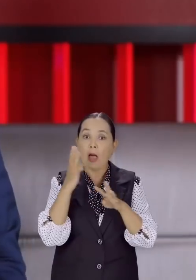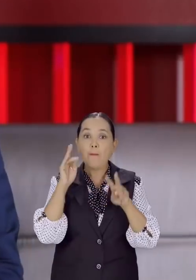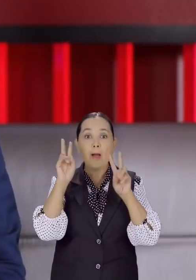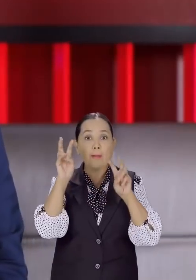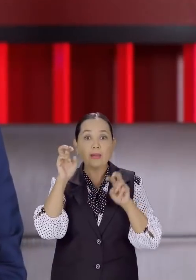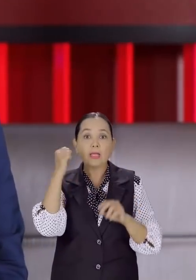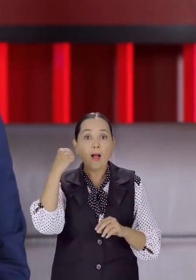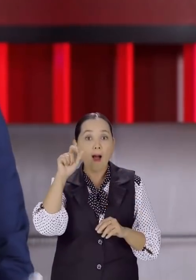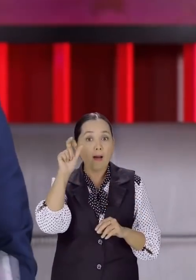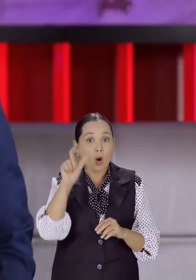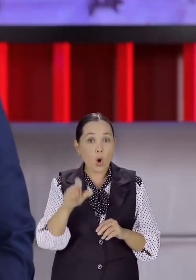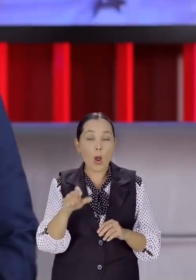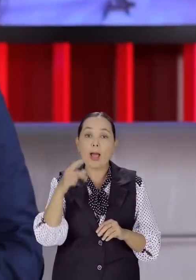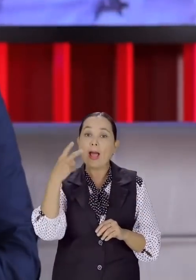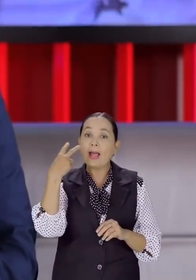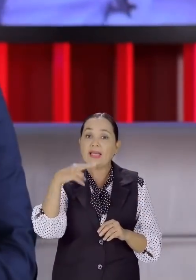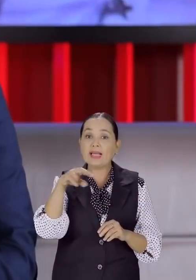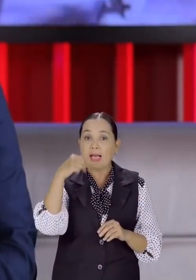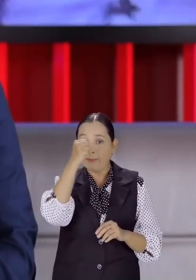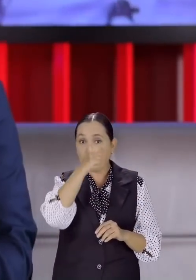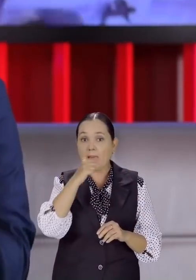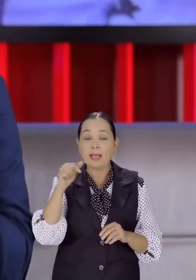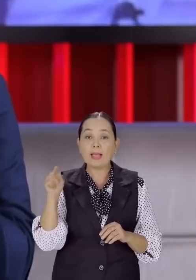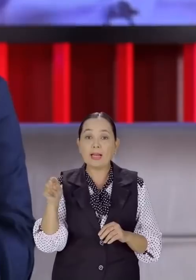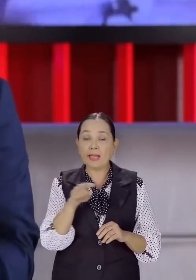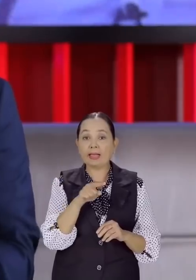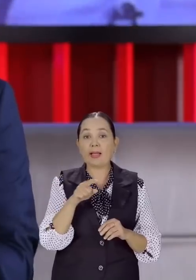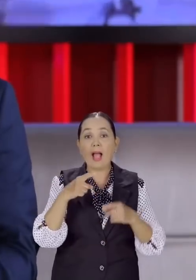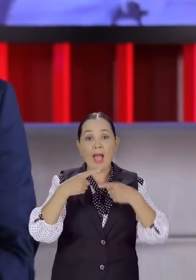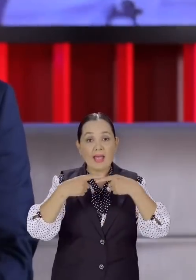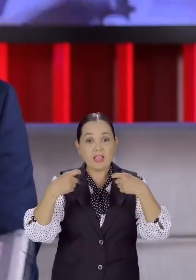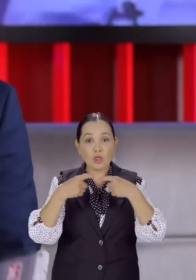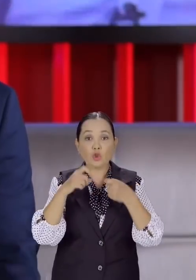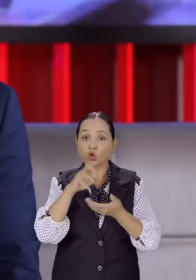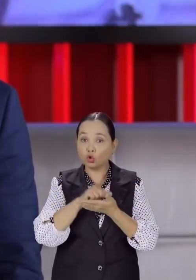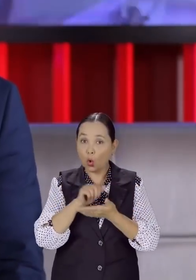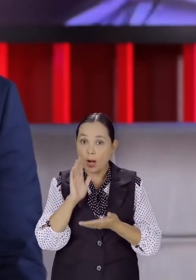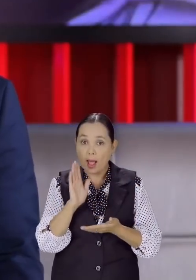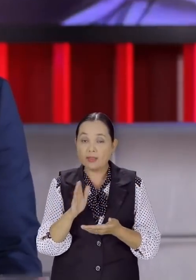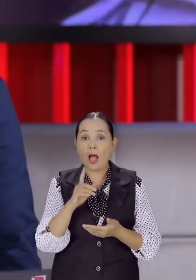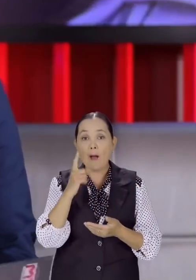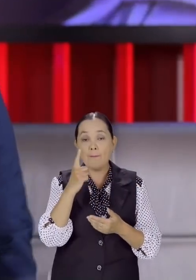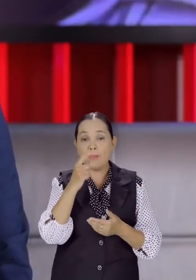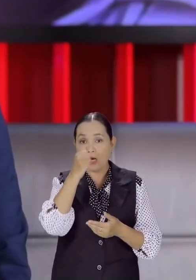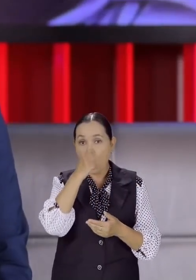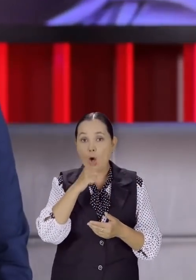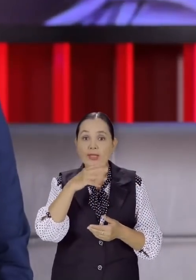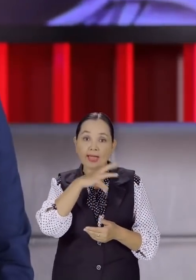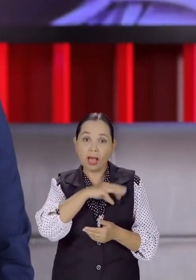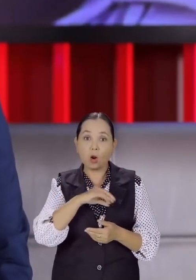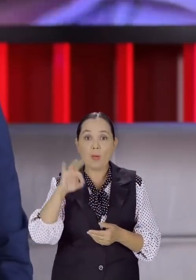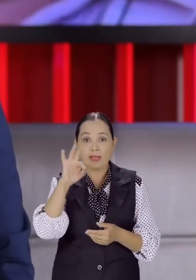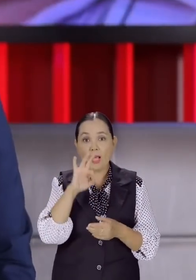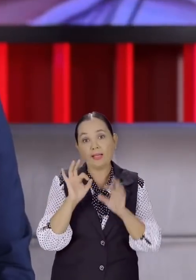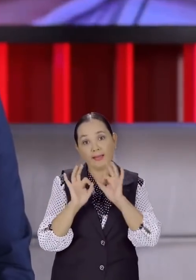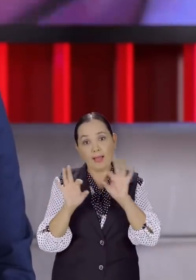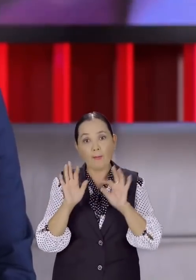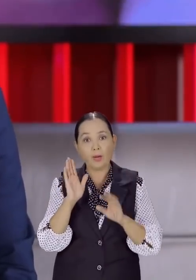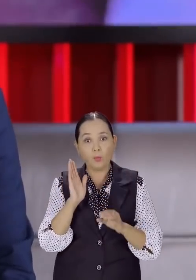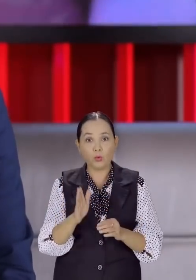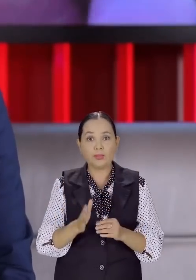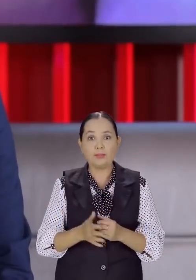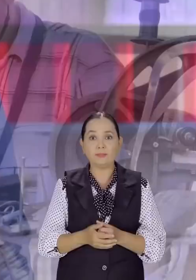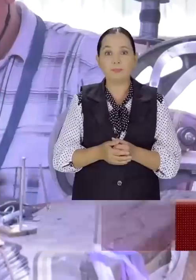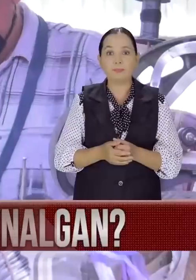Navbatdagi mavzuyimiz qahramoni esa 20 yildan buyon etik do'stlik bilan shug'ullanadi va bir oyda daromadi haqida ham bizga gapirib